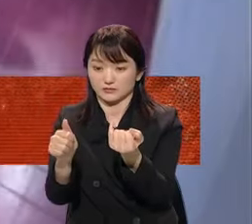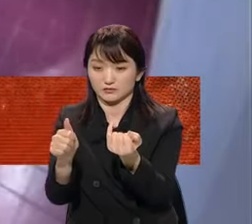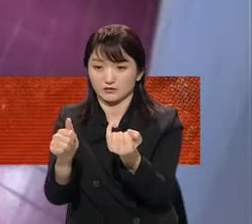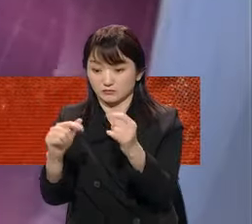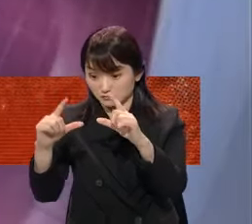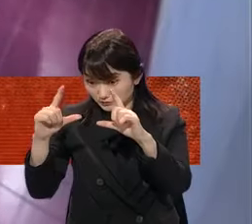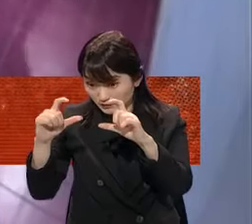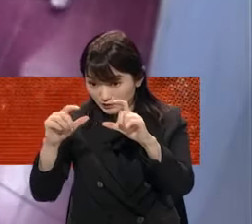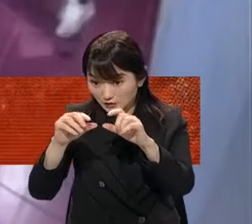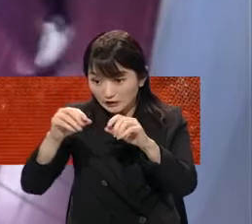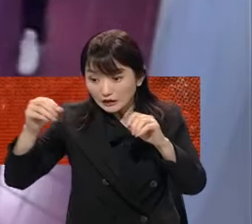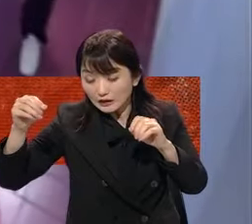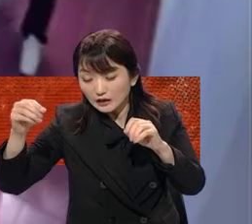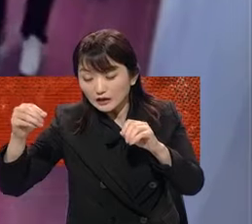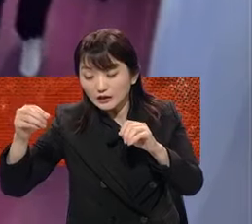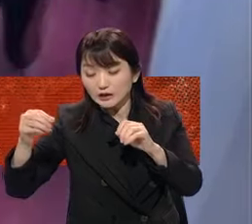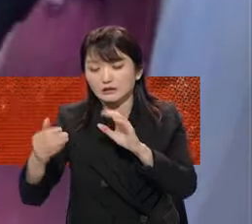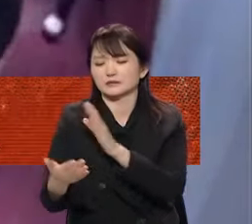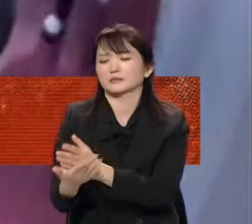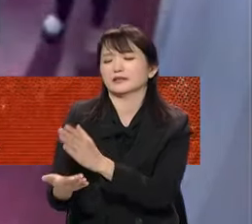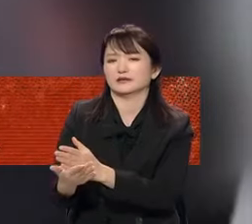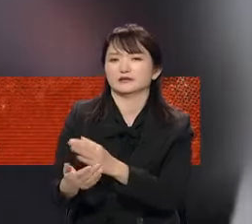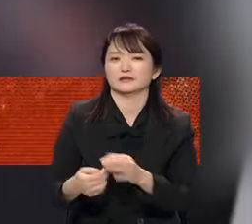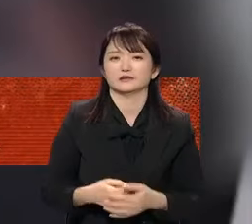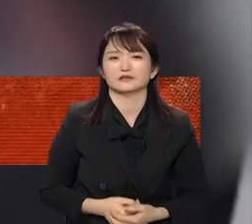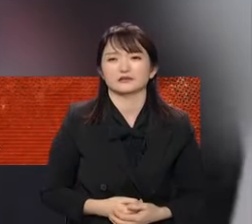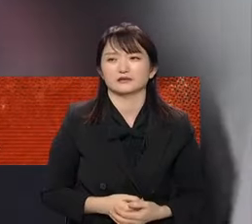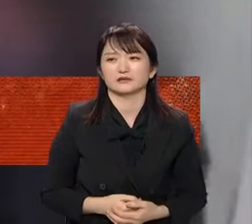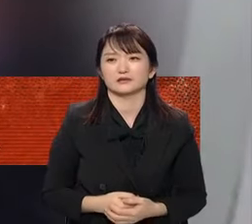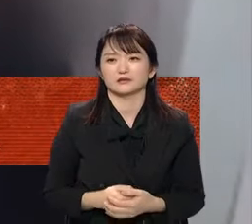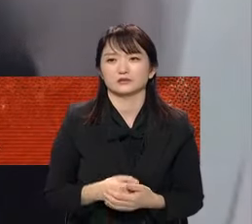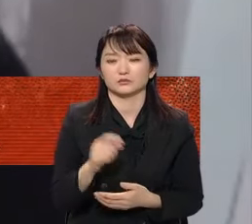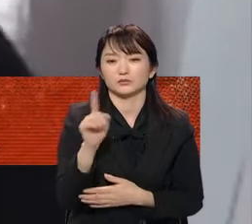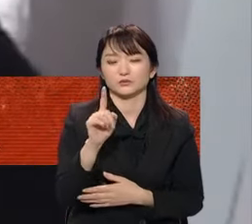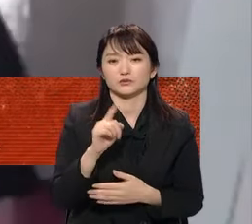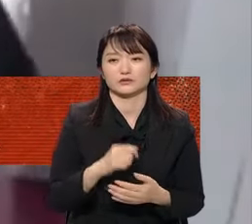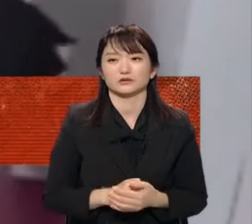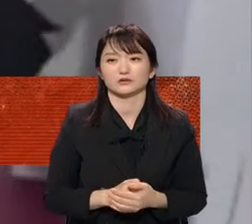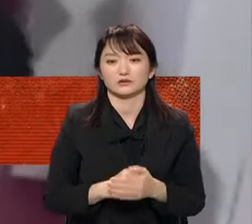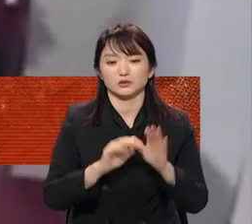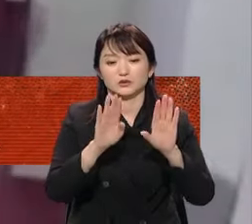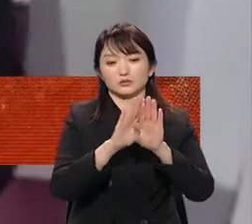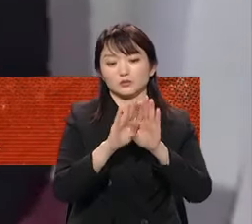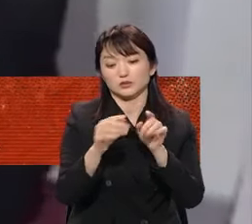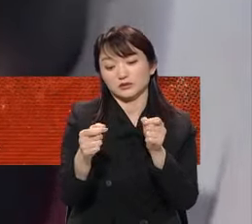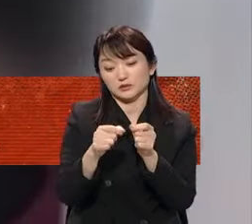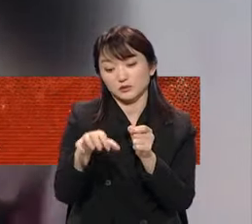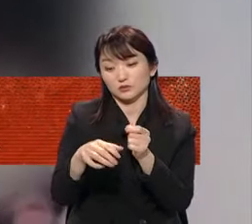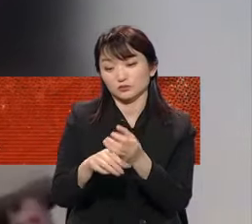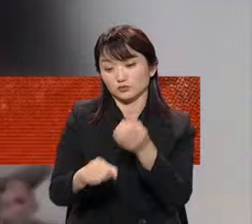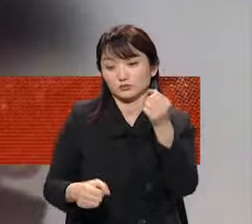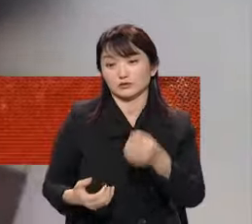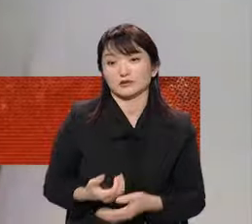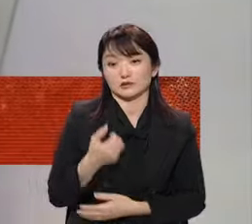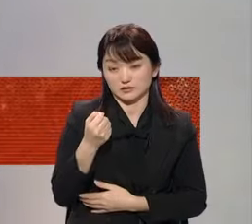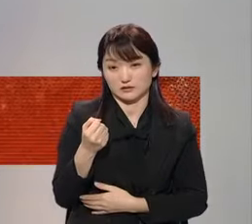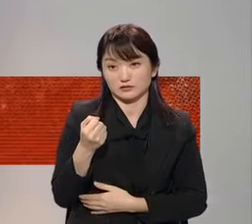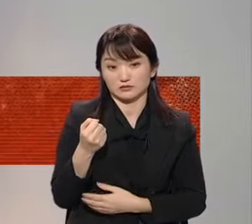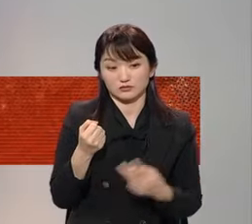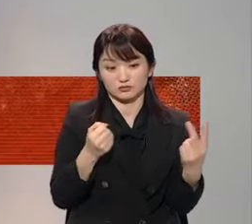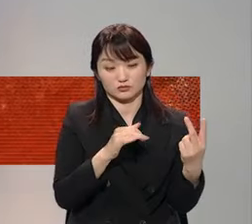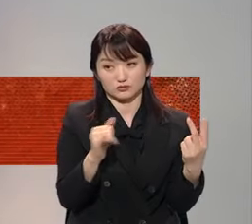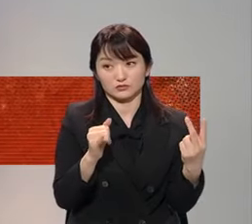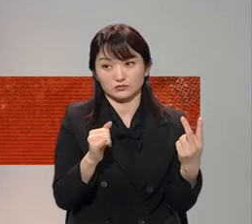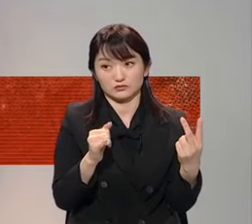열려고 시도하다가 뭐 일행이 말리는 모습도 보입니다. 그러다가 나중에 나가면서는요. 문 옆에 있던 그 우산을 챙겨서 같이 온 일행을 향해서